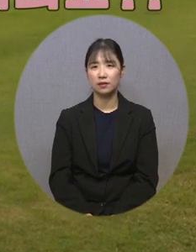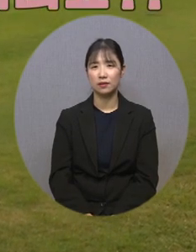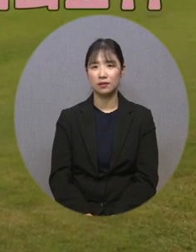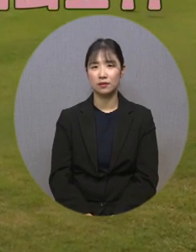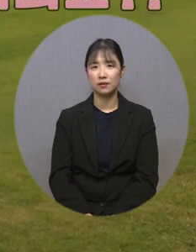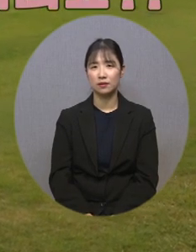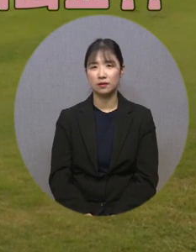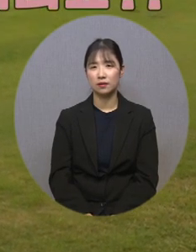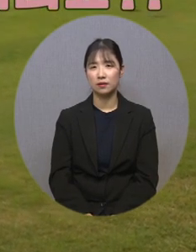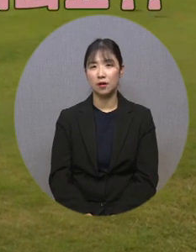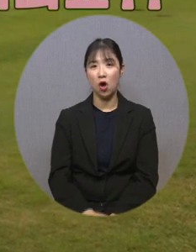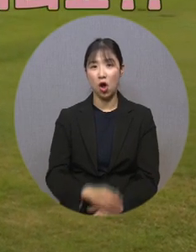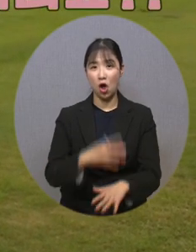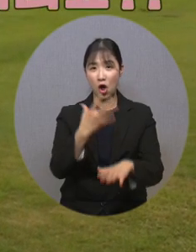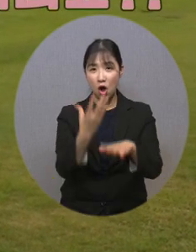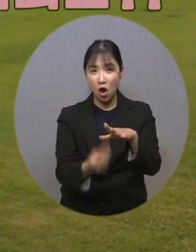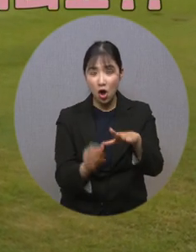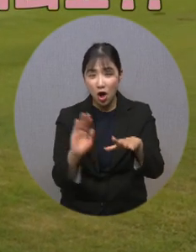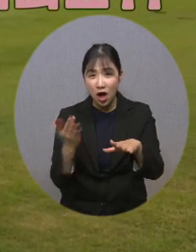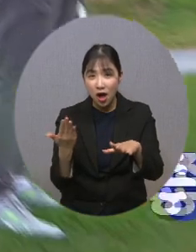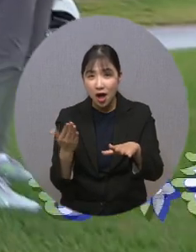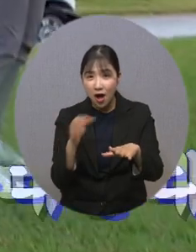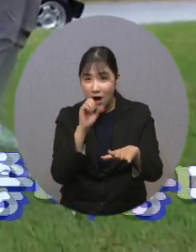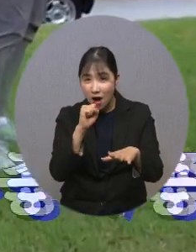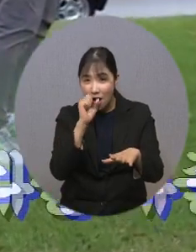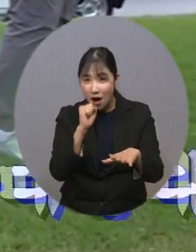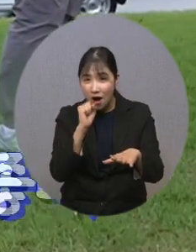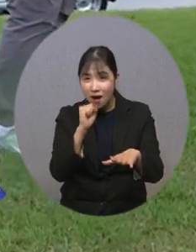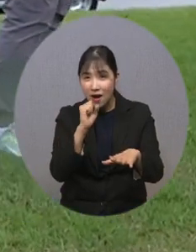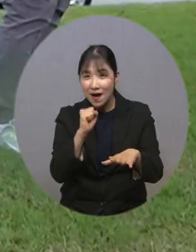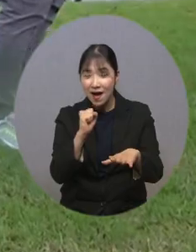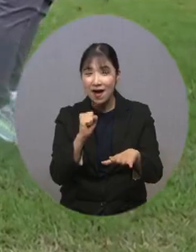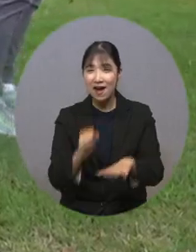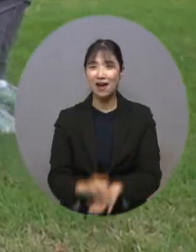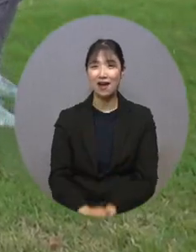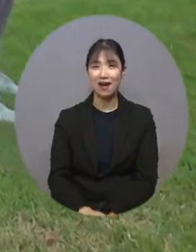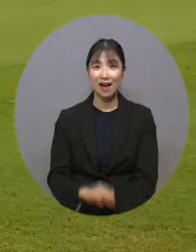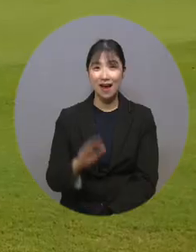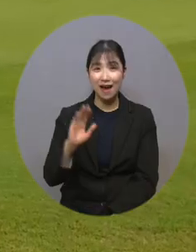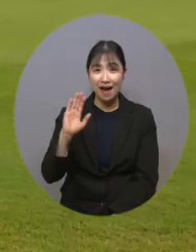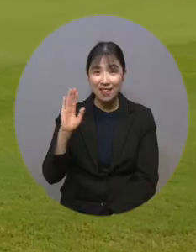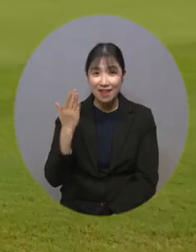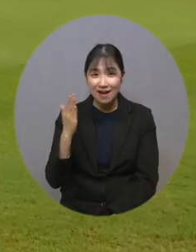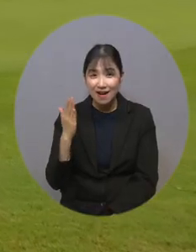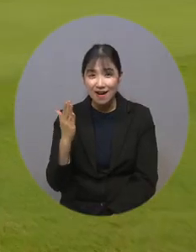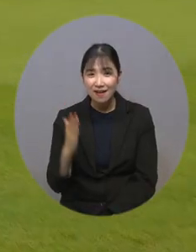우측. 딴 것 같은데 들어가나? 어, 좋다, 좋다, 좋다. 어, 좋다, 좋다, 좋다. 대박!